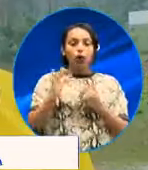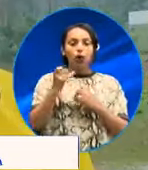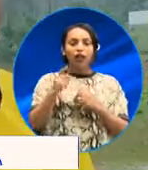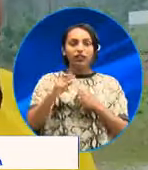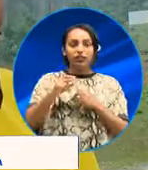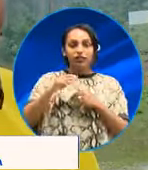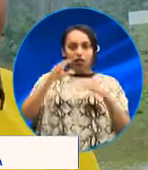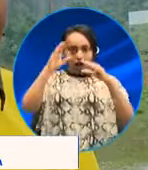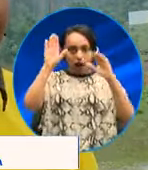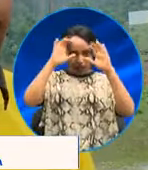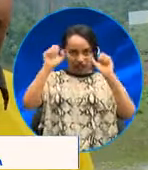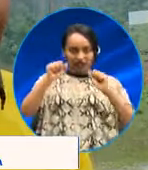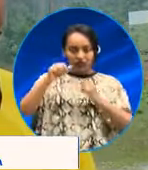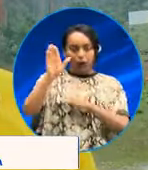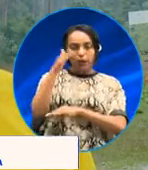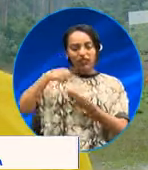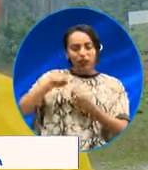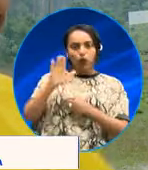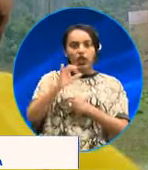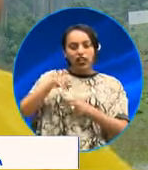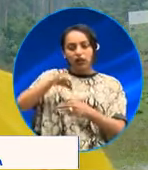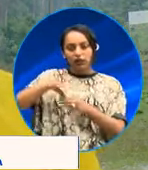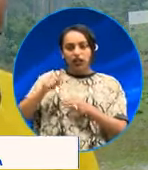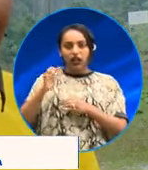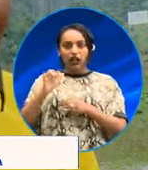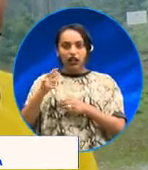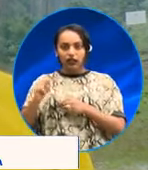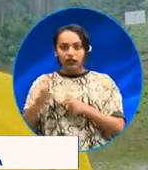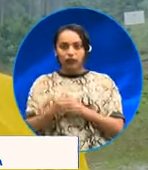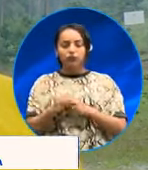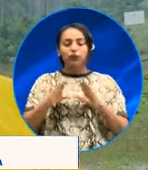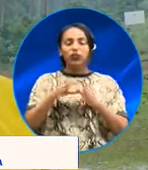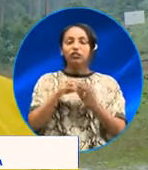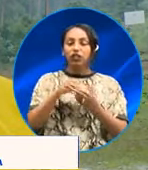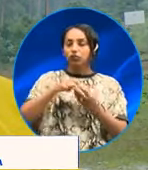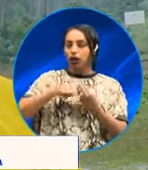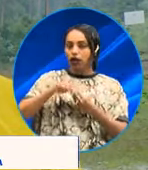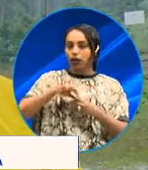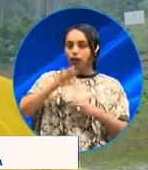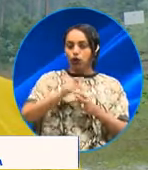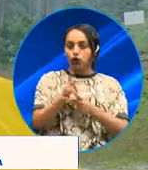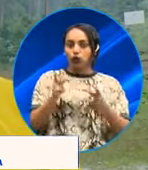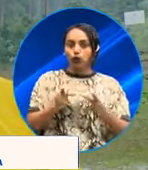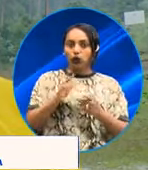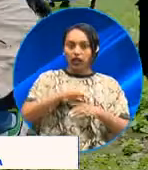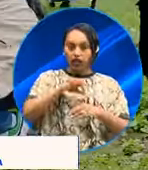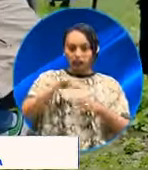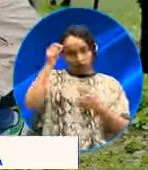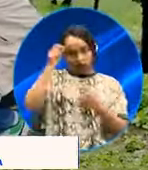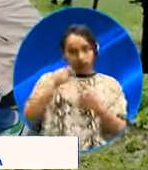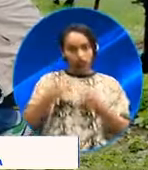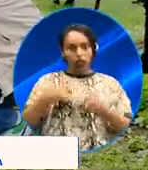ኤምባሲ ያቅደናል፣ ግለሌ እጽዋት ለመትከል አቅደናል፣ አቃቂ ቃሊቲ ክፍለ ከተማ አካባቢ የሚገኙ ቦታ ላይ ለመትከል አቅደናል። የኤላውቶ